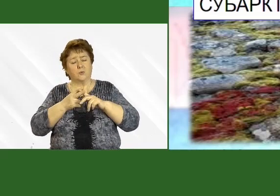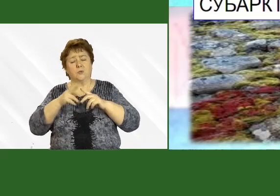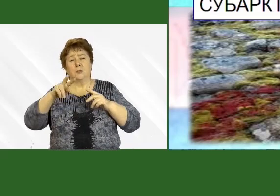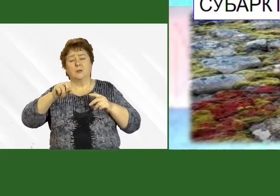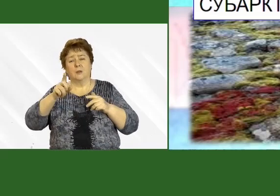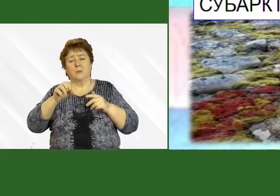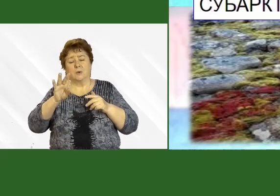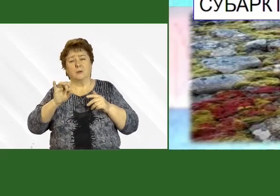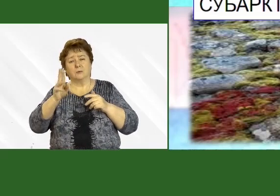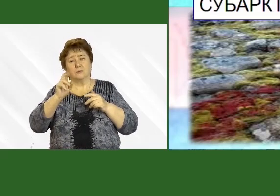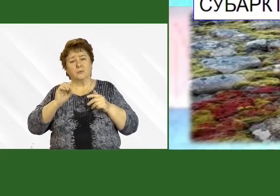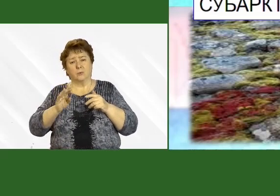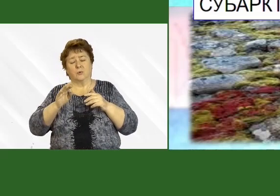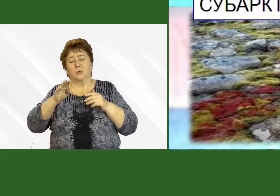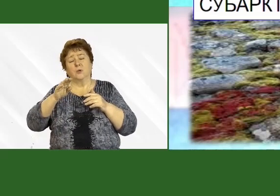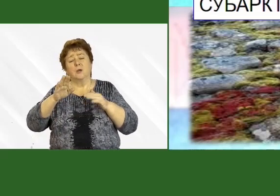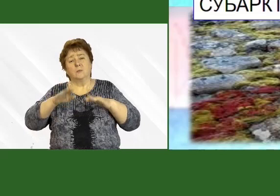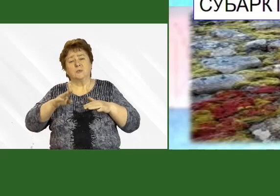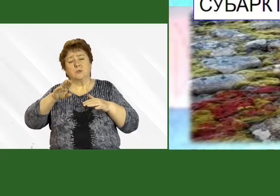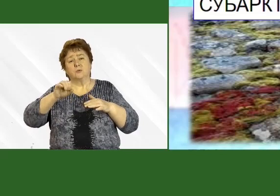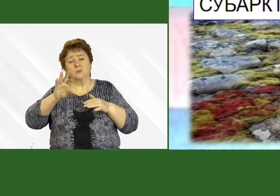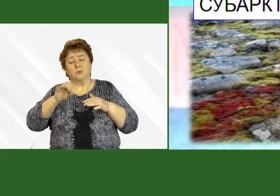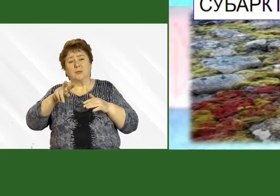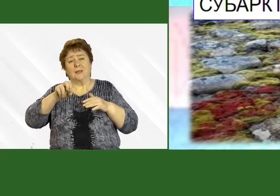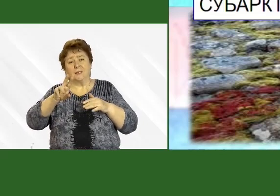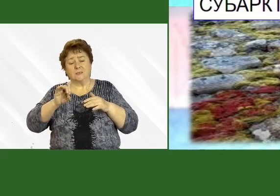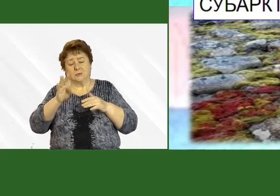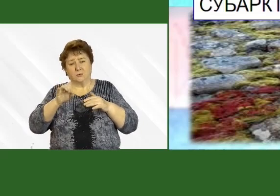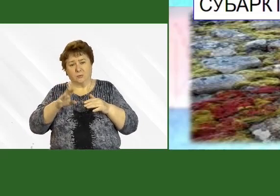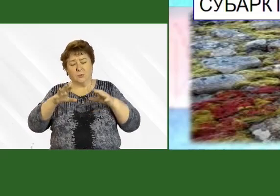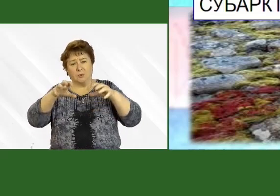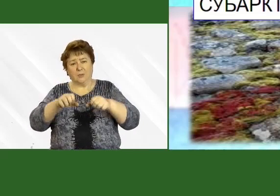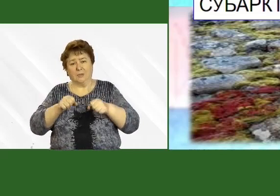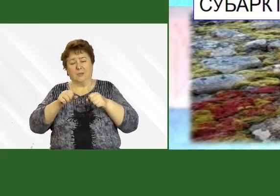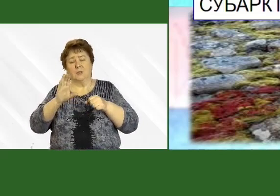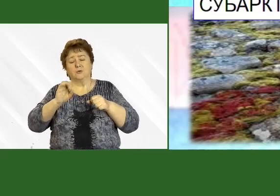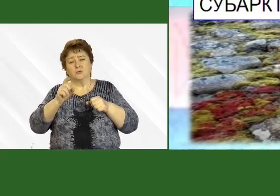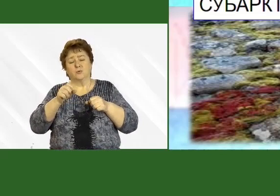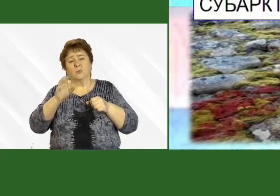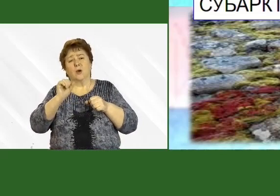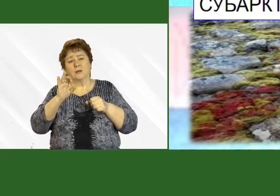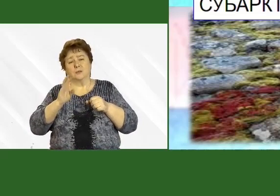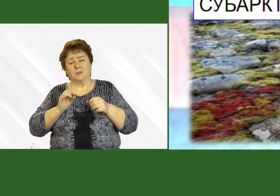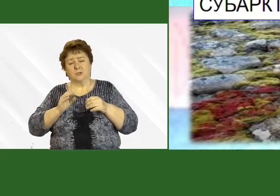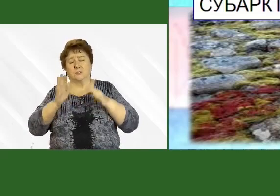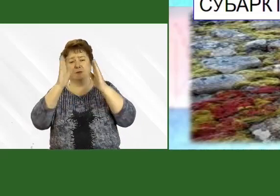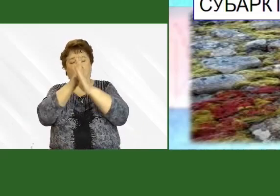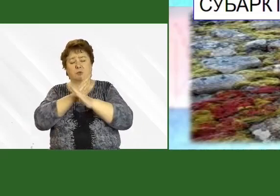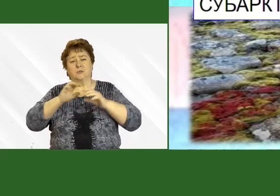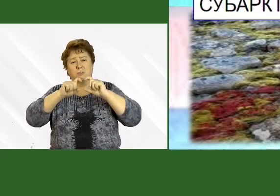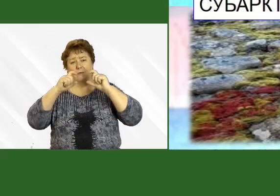зона тундры и лесотундры занимает район и субарктических климатического